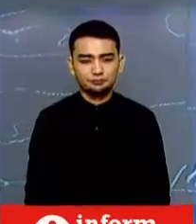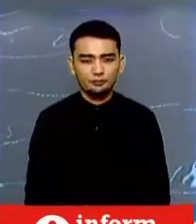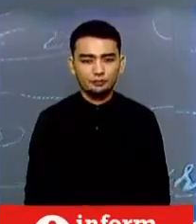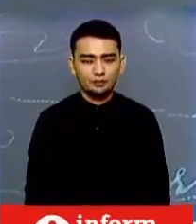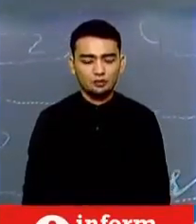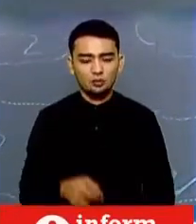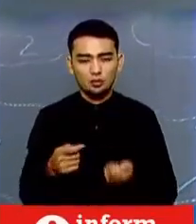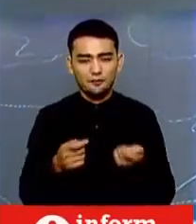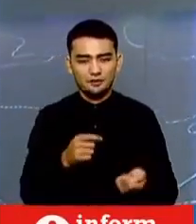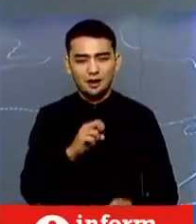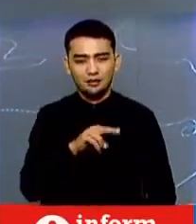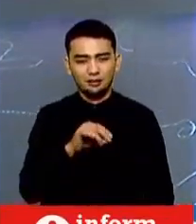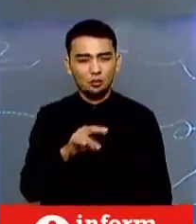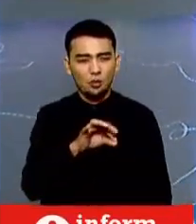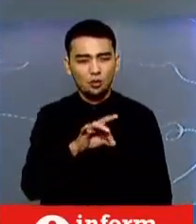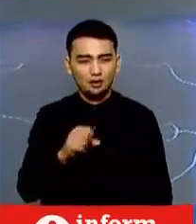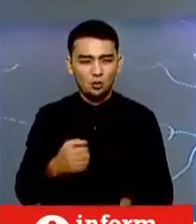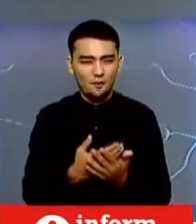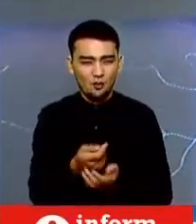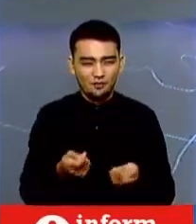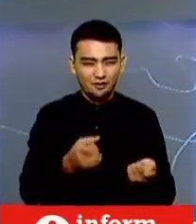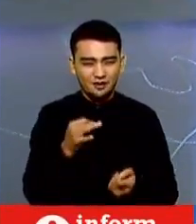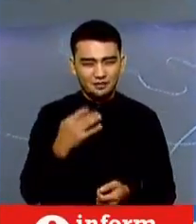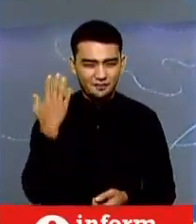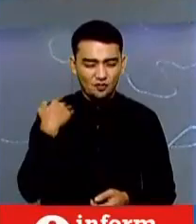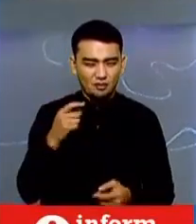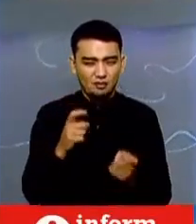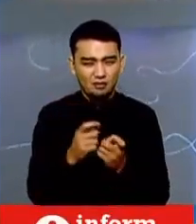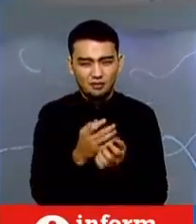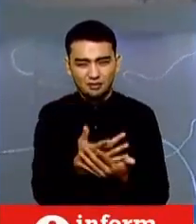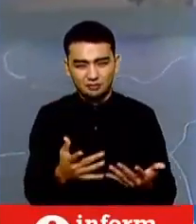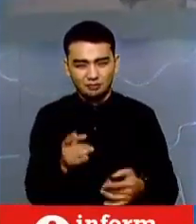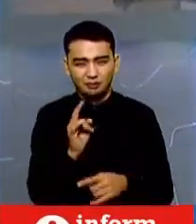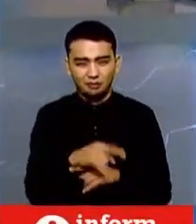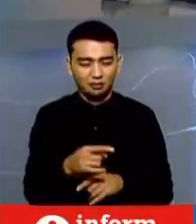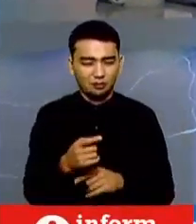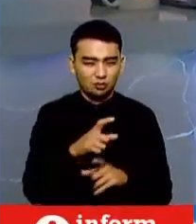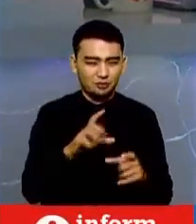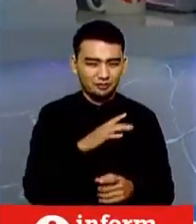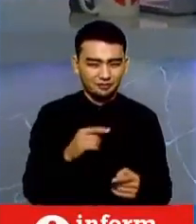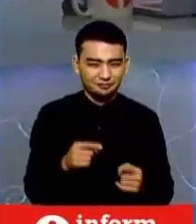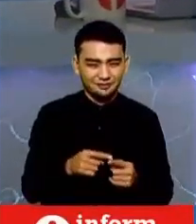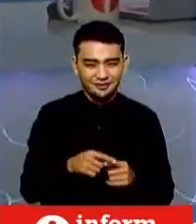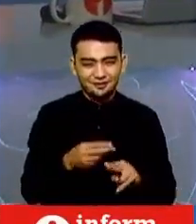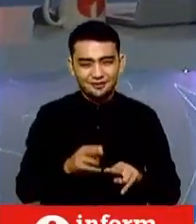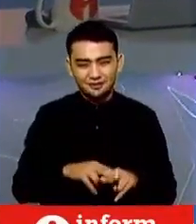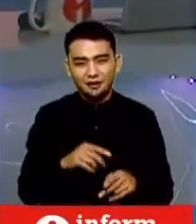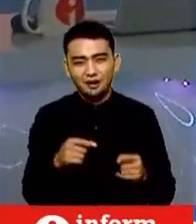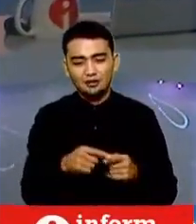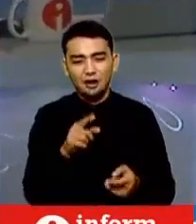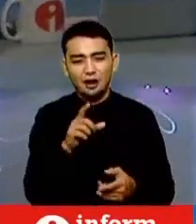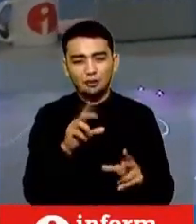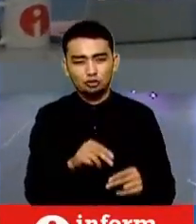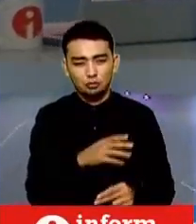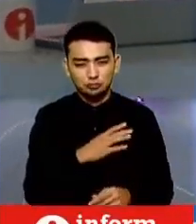Новое руководство Алтын-Орды обещает разрешить многолетний конфликт вокруг обманутых дольщиков. Напомню, прежний арендатор рынка обещал